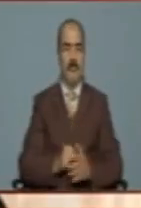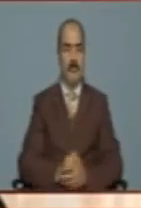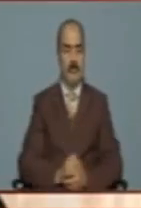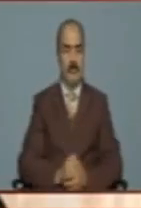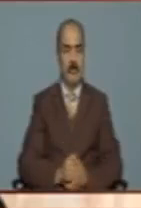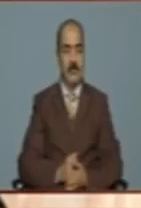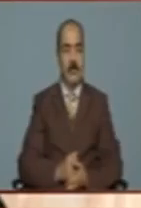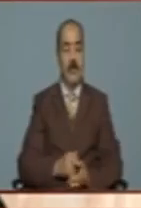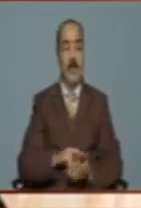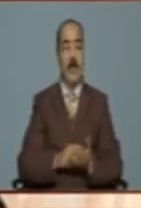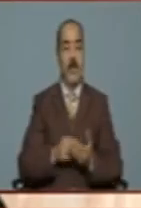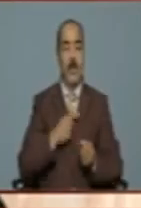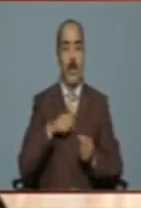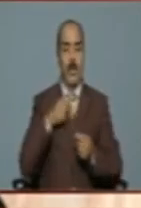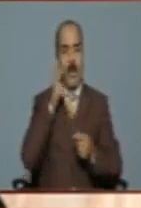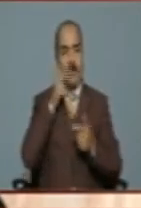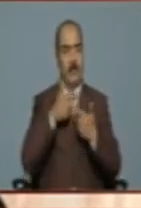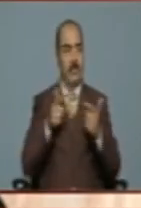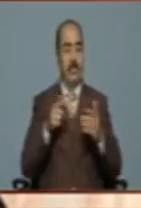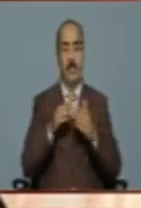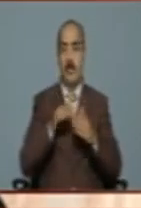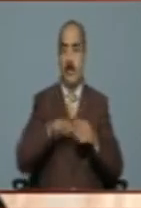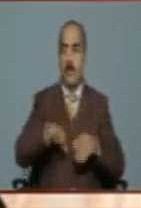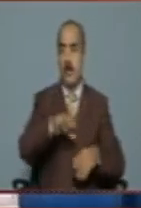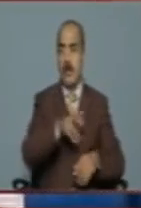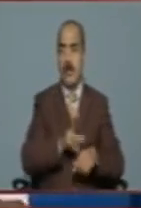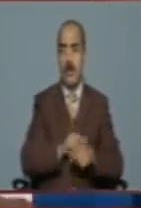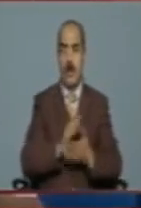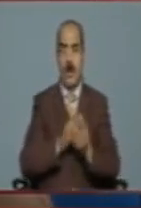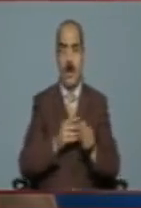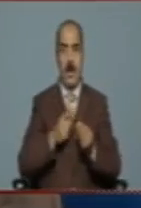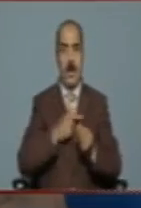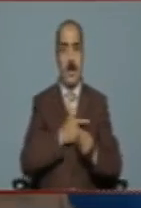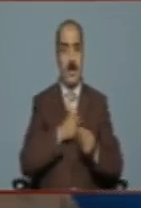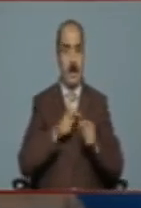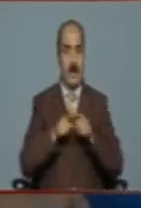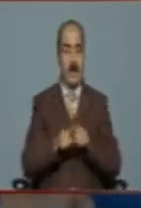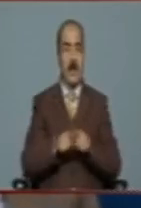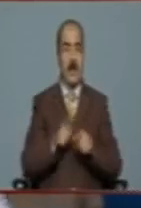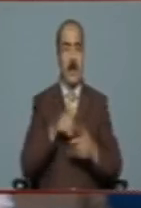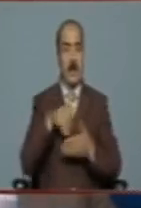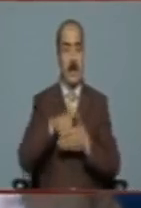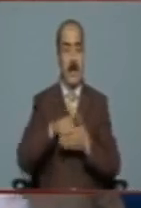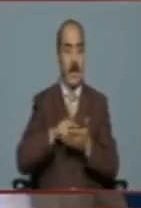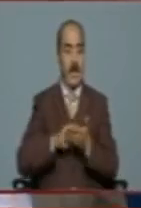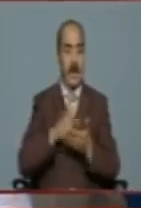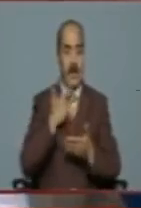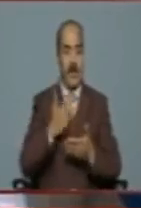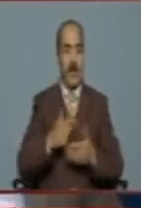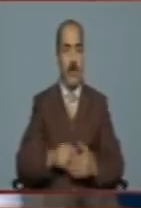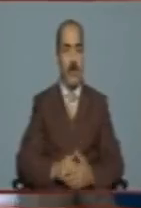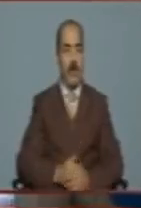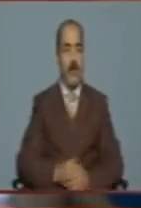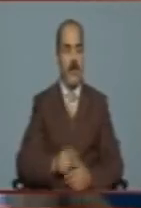ووسائل الإعلام المحلية والأجنبية، أعبر باسمي وباسم الهيئة الوطنية للانتخابات عن